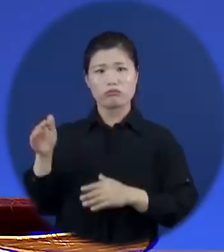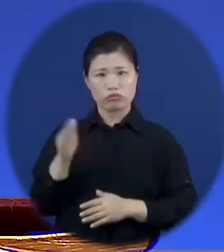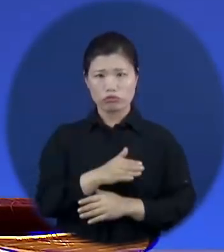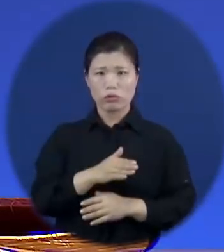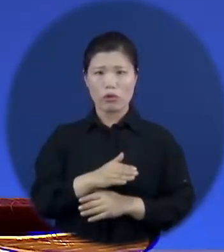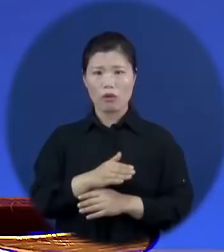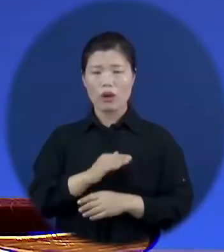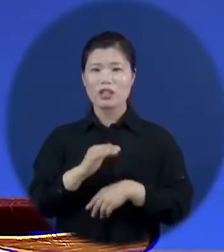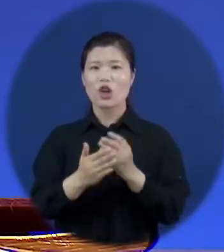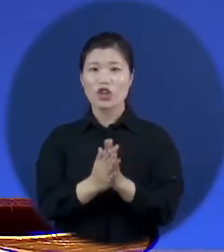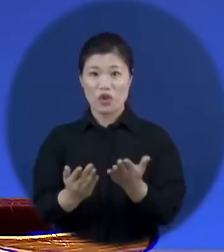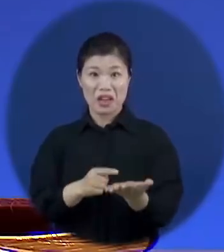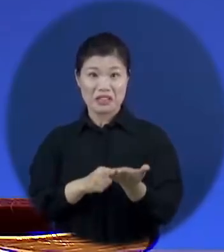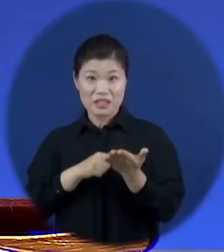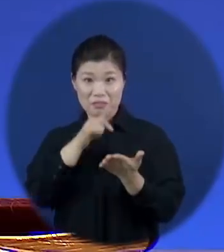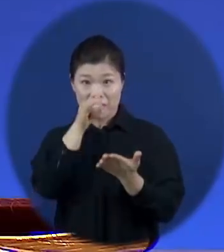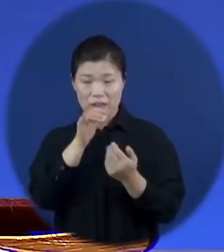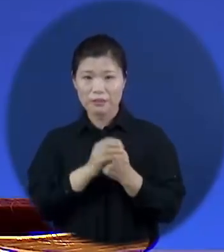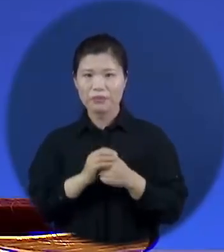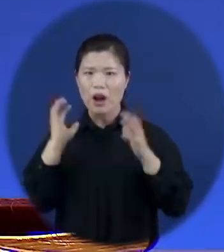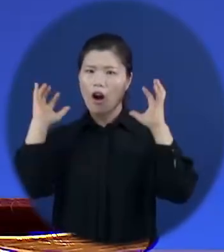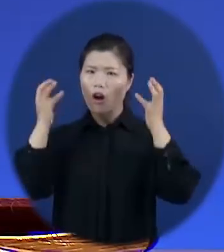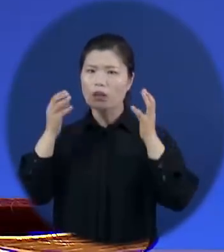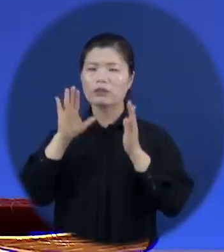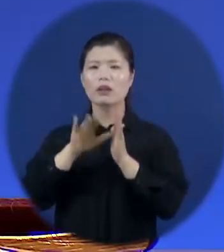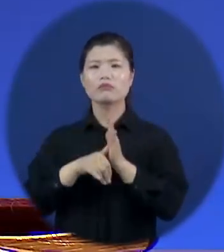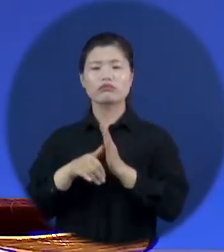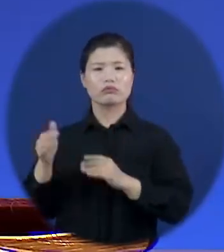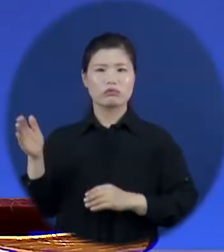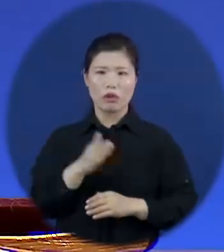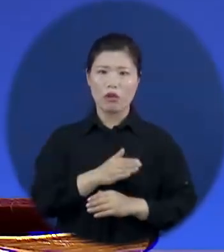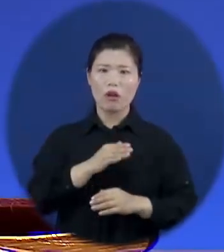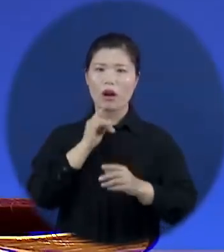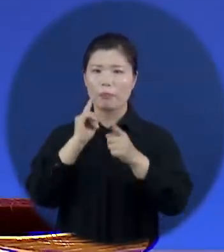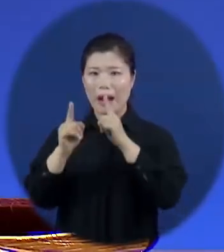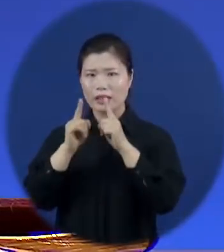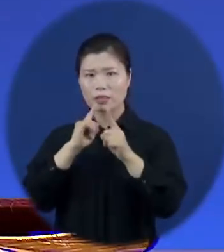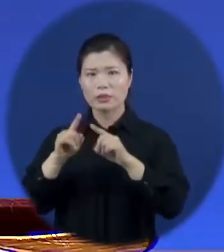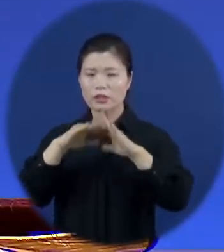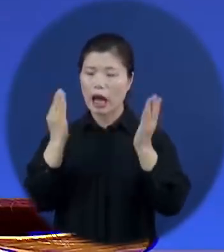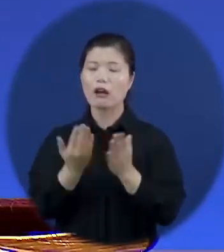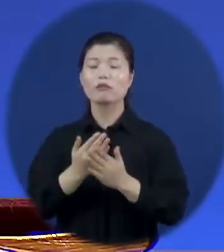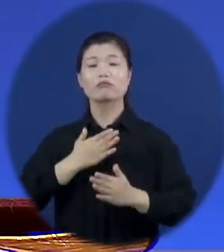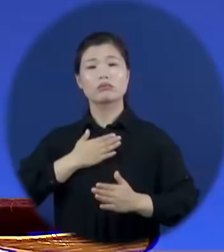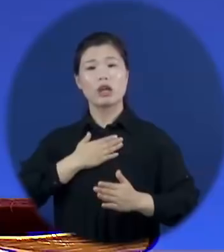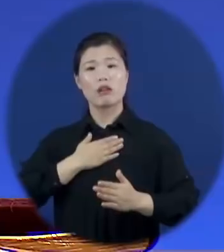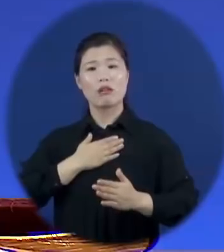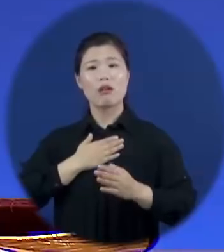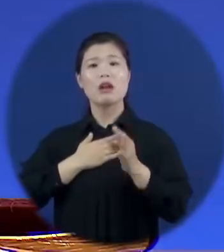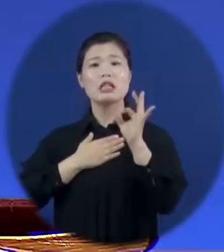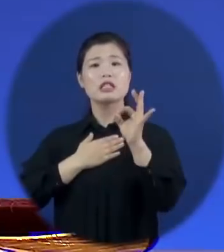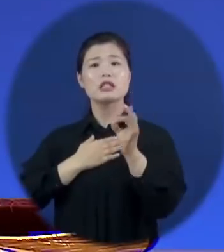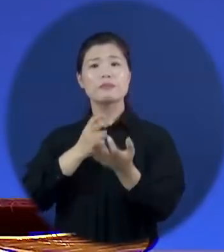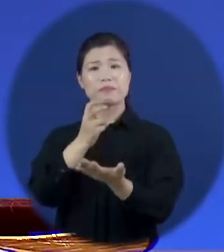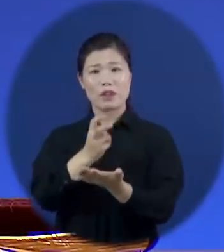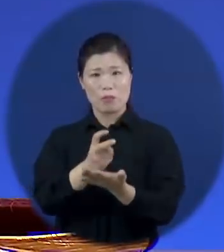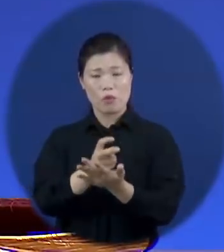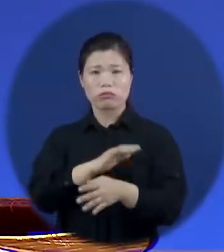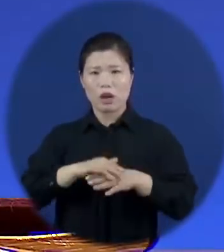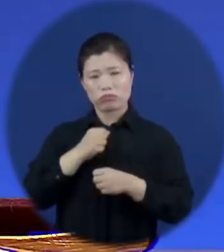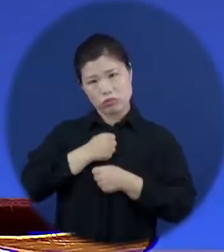어려서부터 성경에 기록되어 있습니다. 어려서부터 그 말씀들을 모두 지켰다고